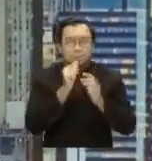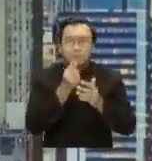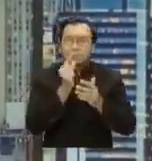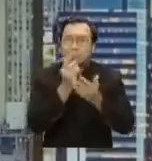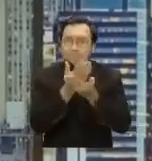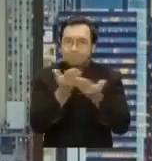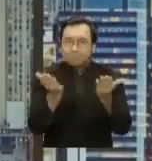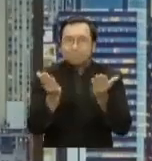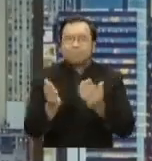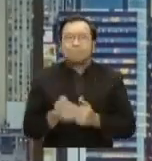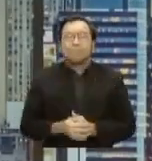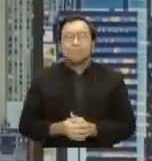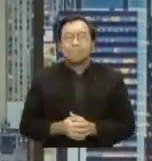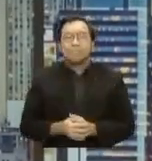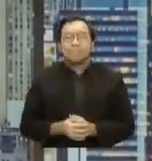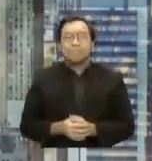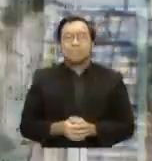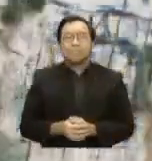Di antaranya,